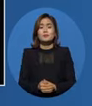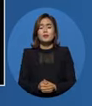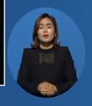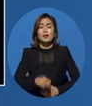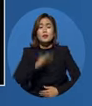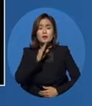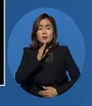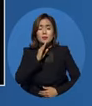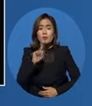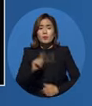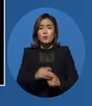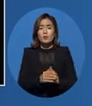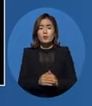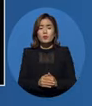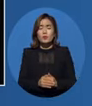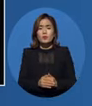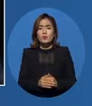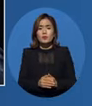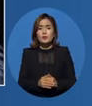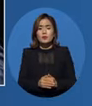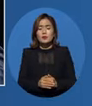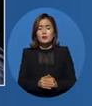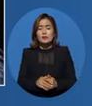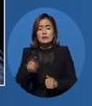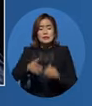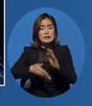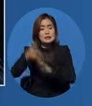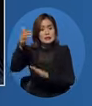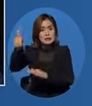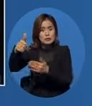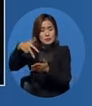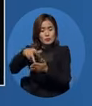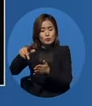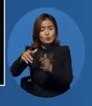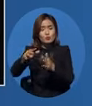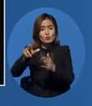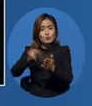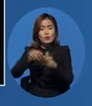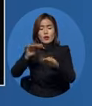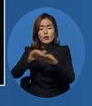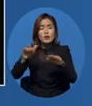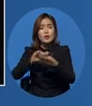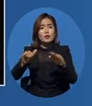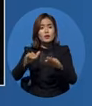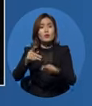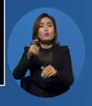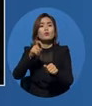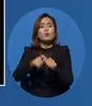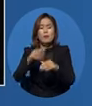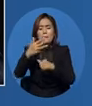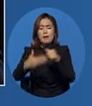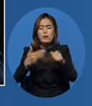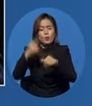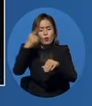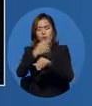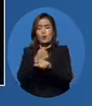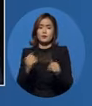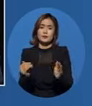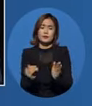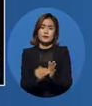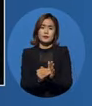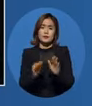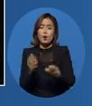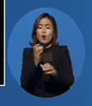말세가 부득이 인천 시장으로서 이 문제를 핵이 해결하기 위해 8년 동안 연구했습니다 그래서 드디어 이제